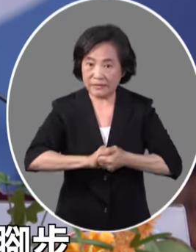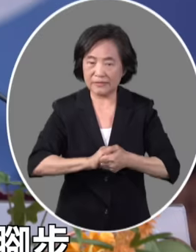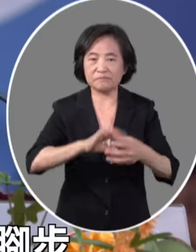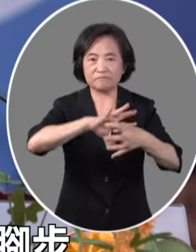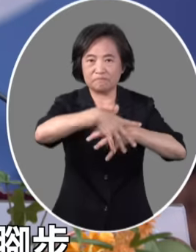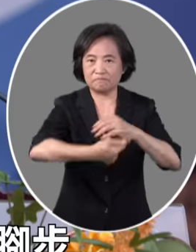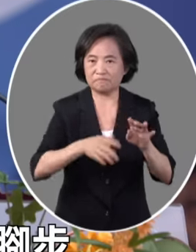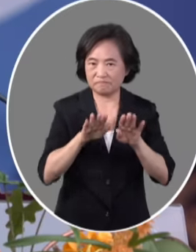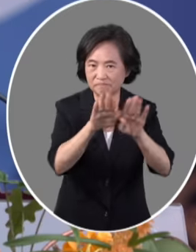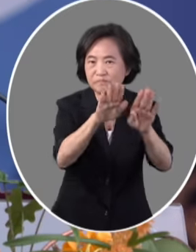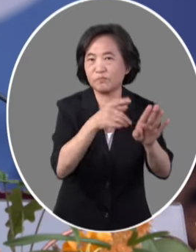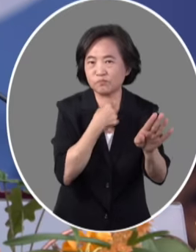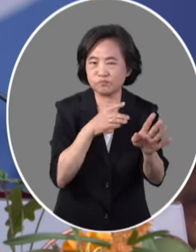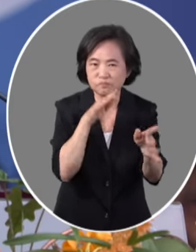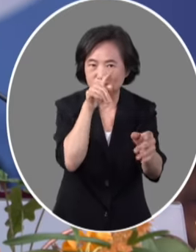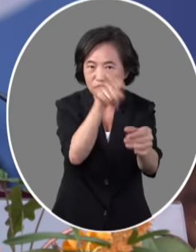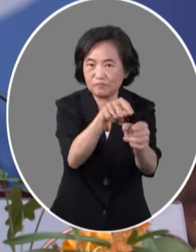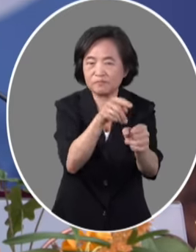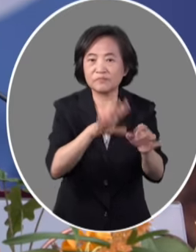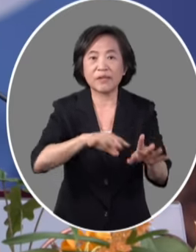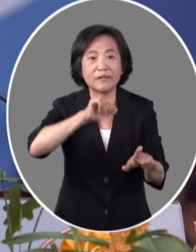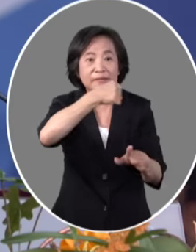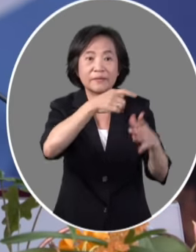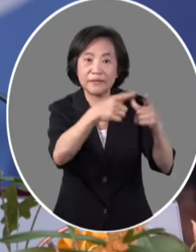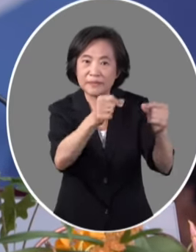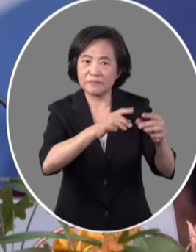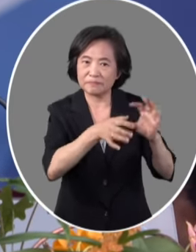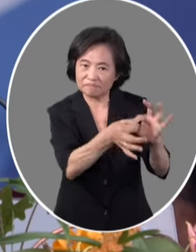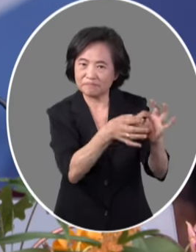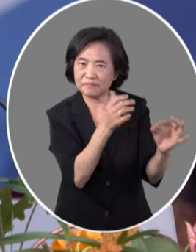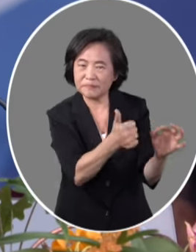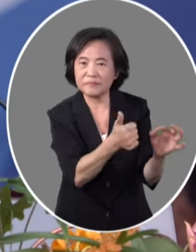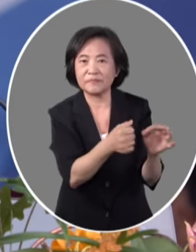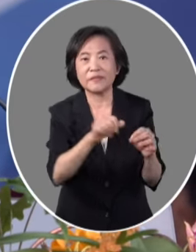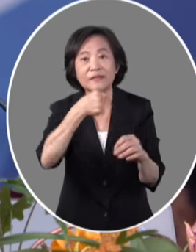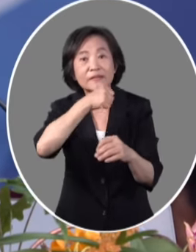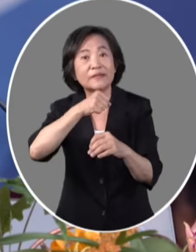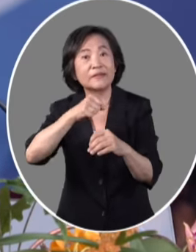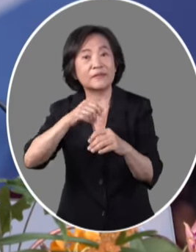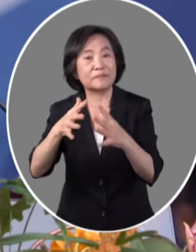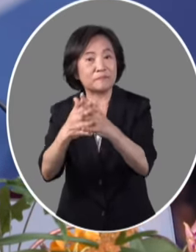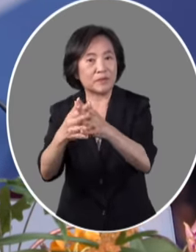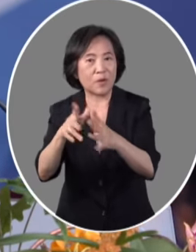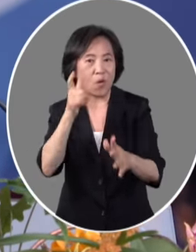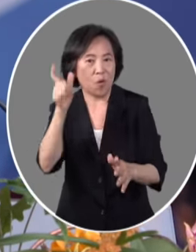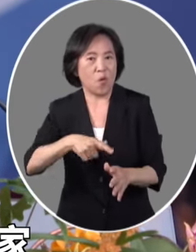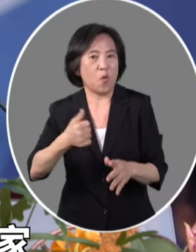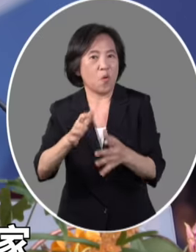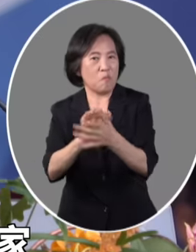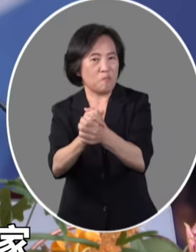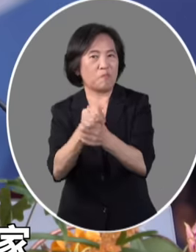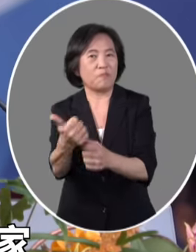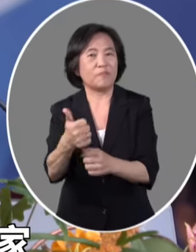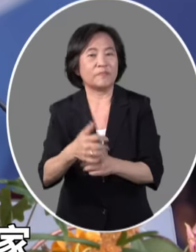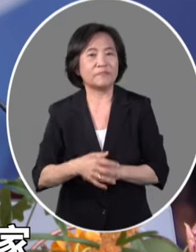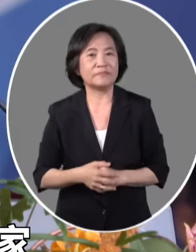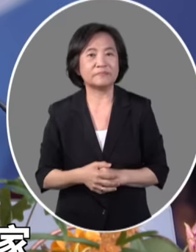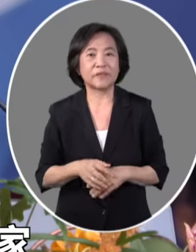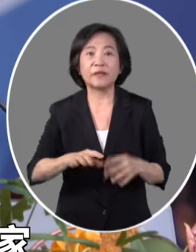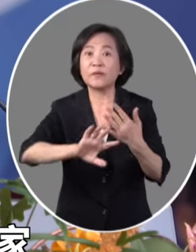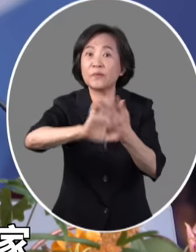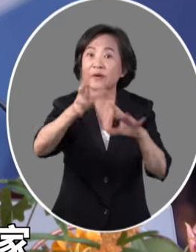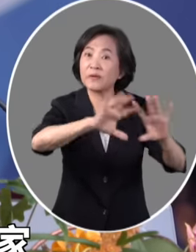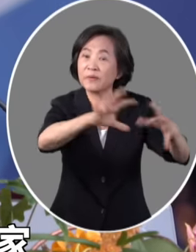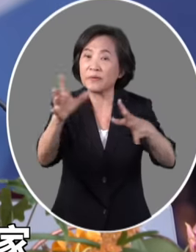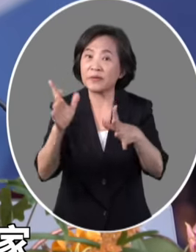的脚步。台日友情坚定不移，台美关系坚若磐石。我们的友邦和理